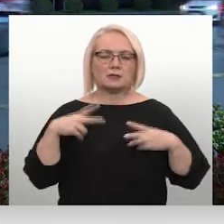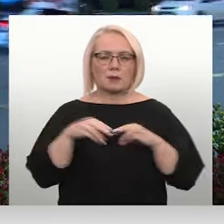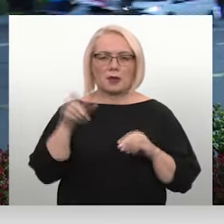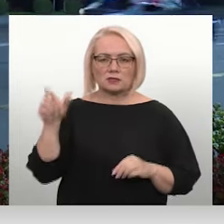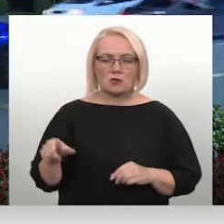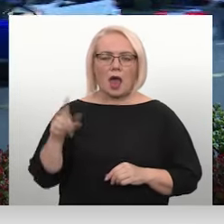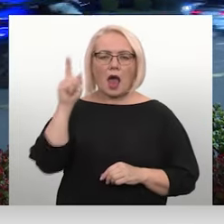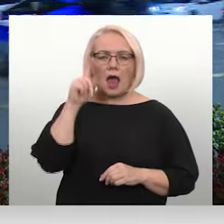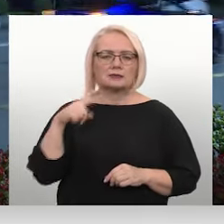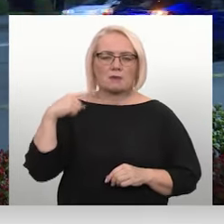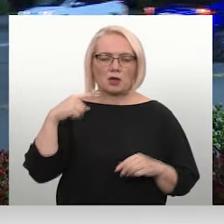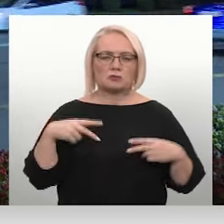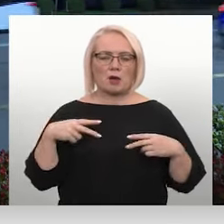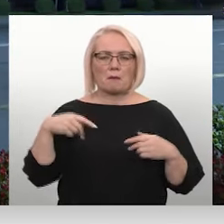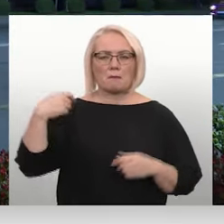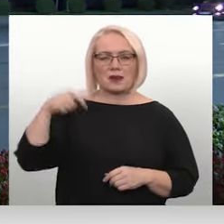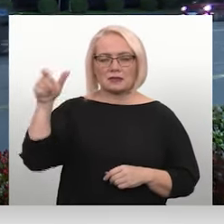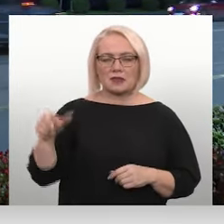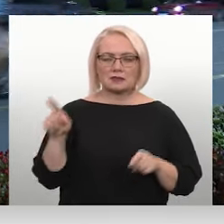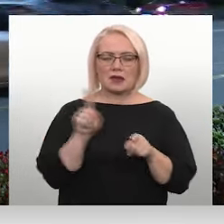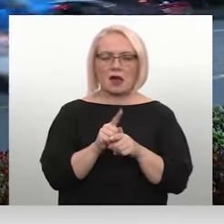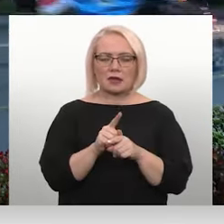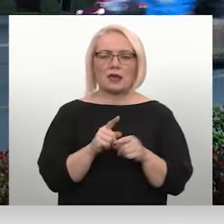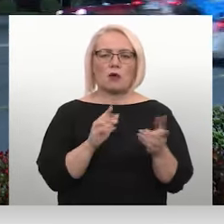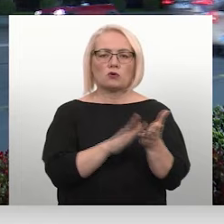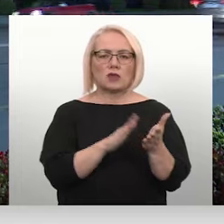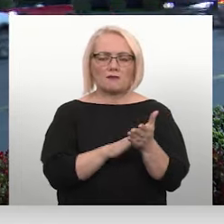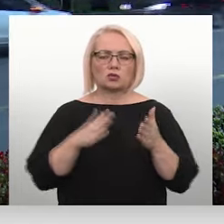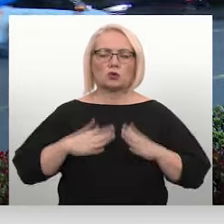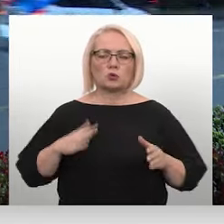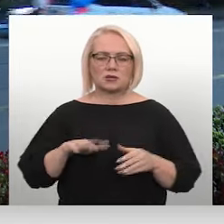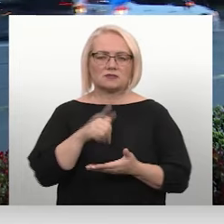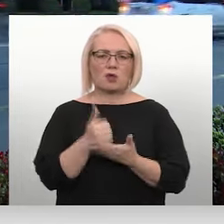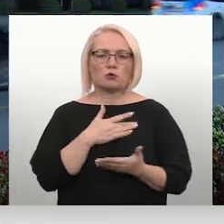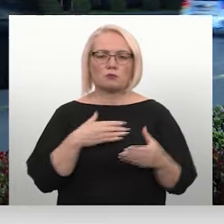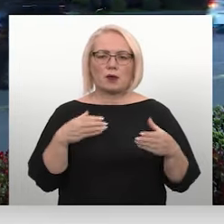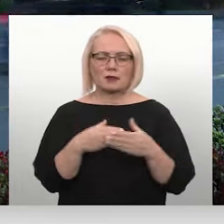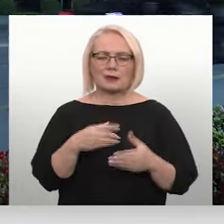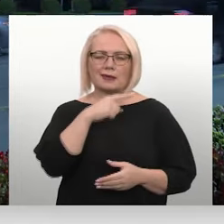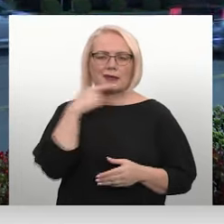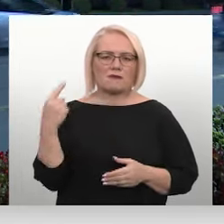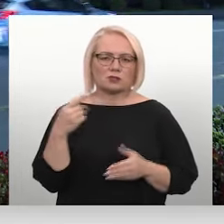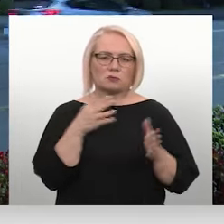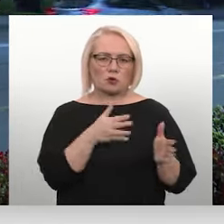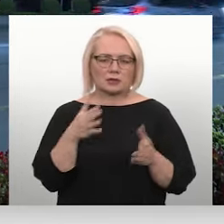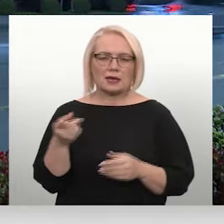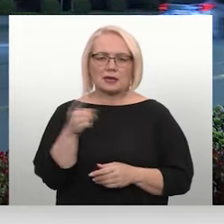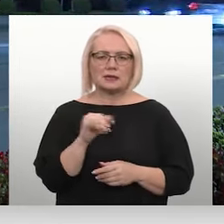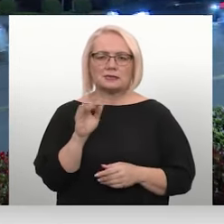prezidenta Ilhama Alijeva. Uzslavējusi Gruzijas valdošo partiju arī Kremļa propagandiste Margarita